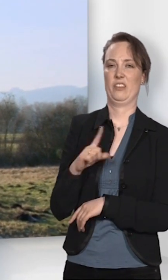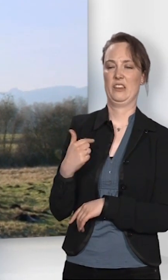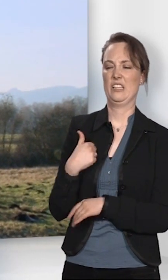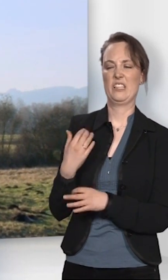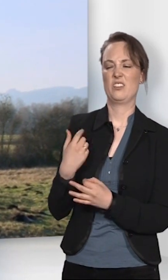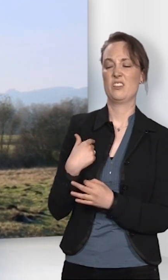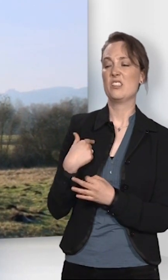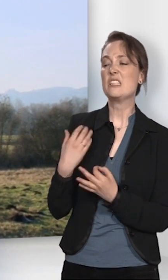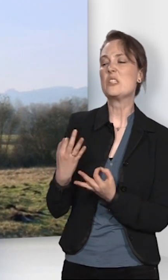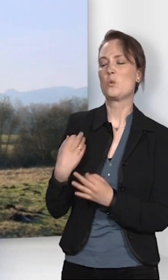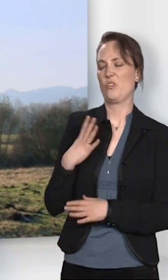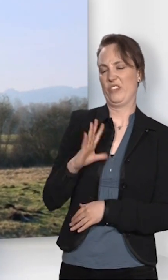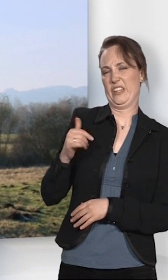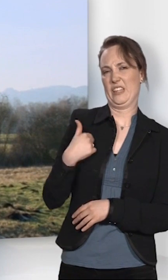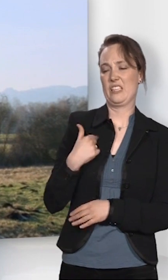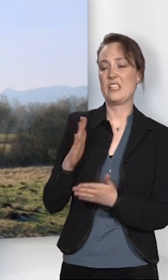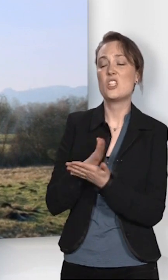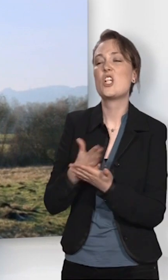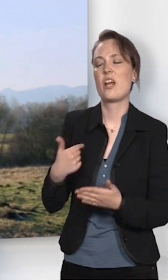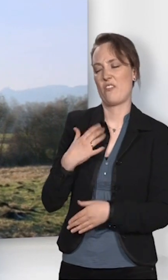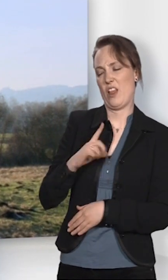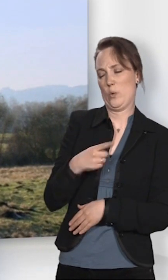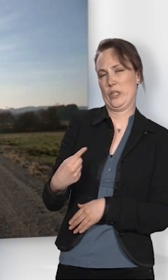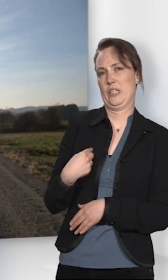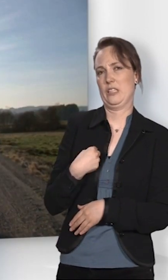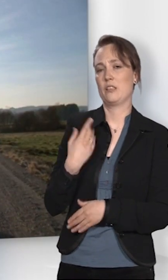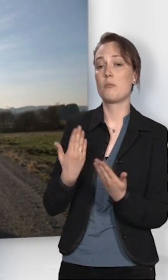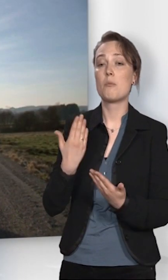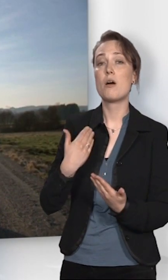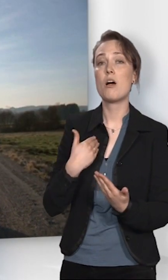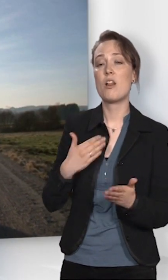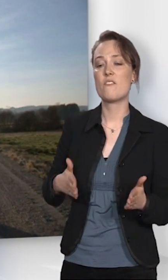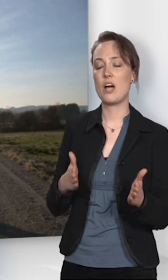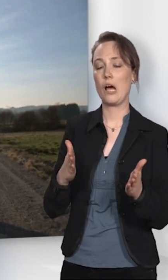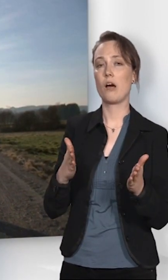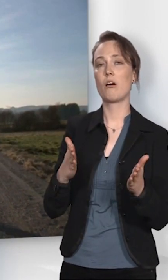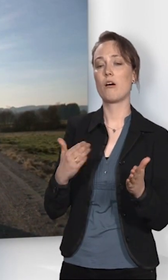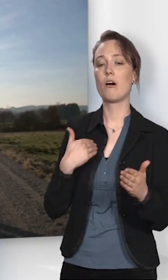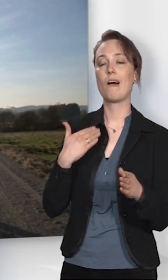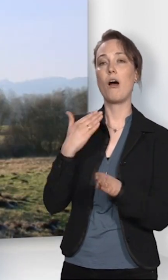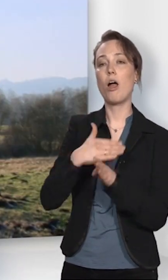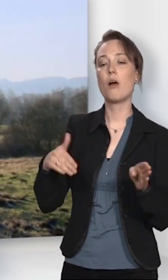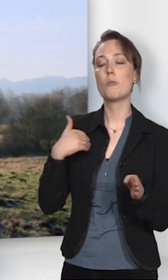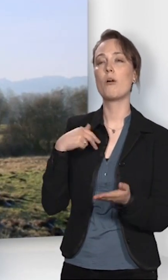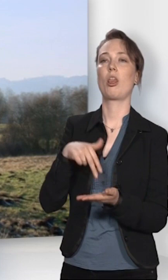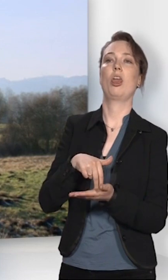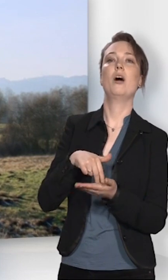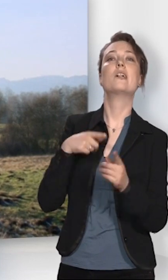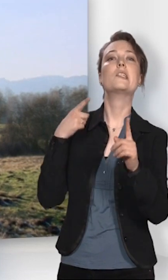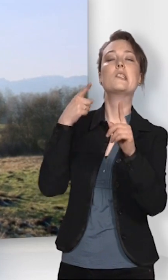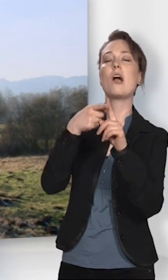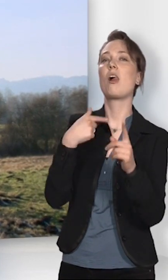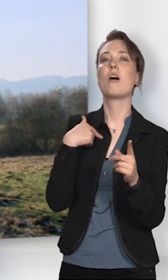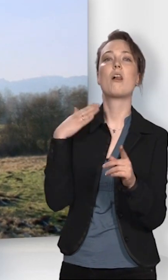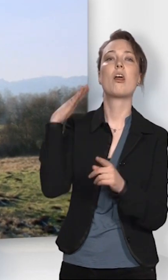wollte keine Entscheidung zu treffen. Manchmal bin ich auch auf halbem Weg stehen geblieben, konnte das Ziel nicht erreichen, hatte das Gefühl, versagt